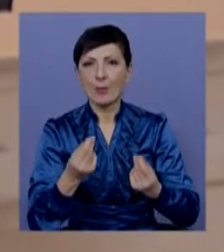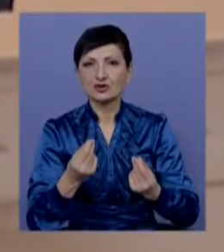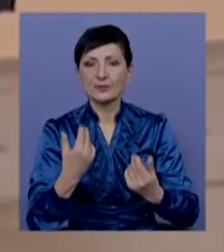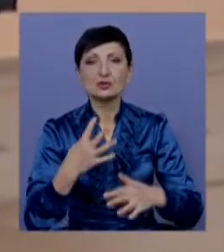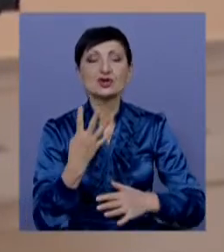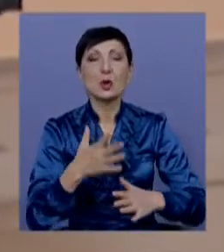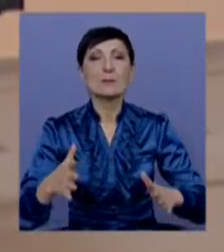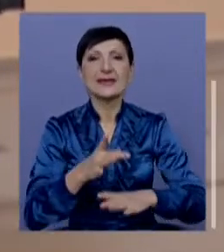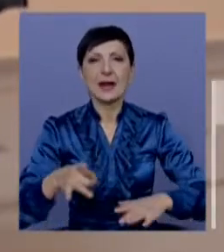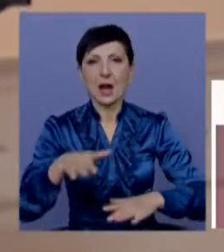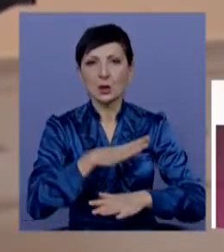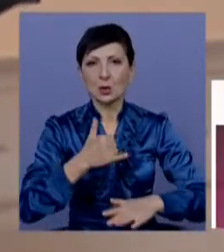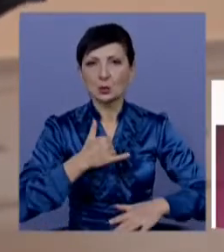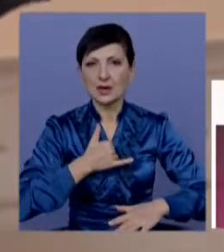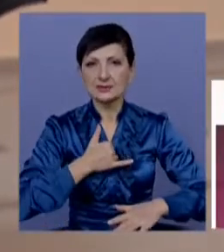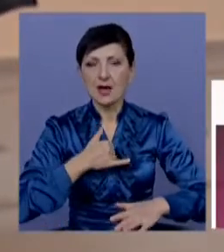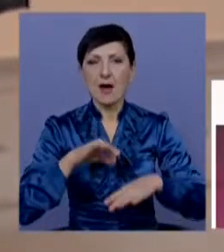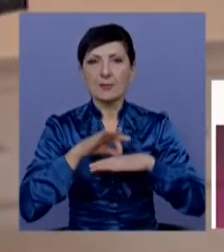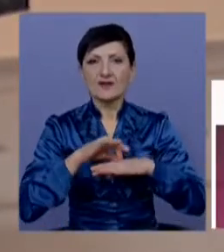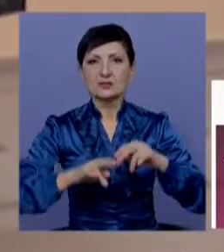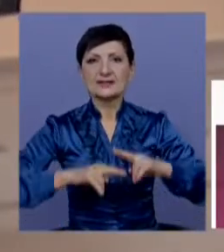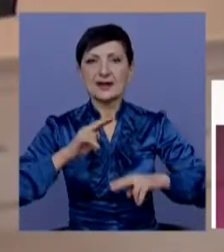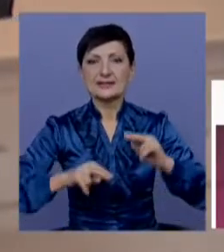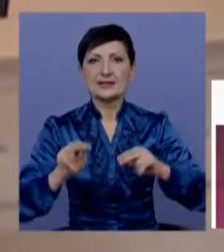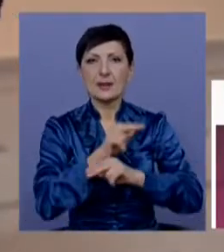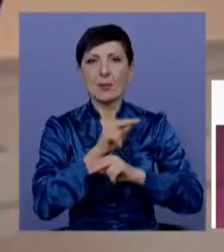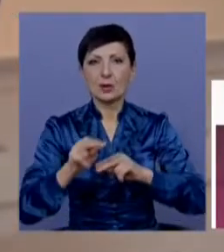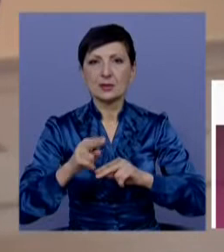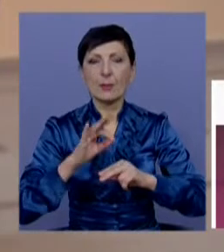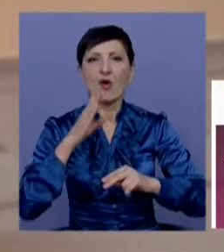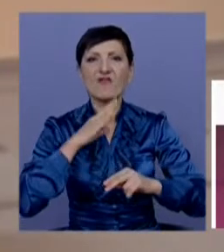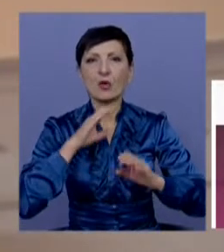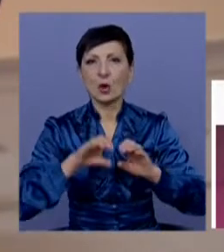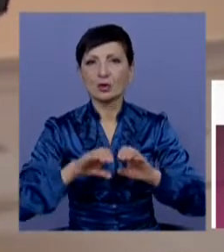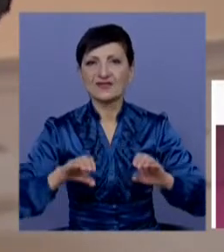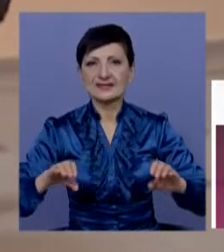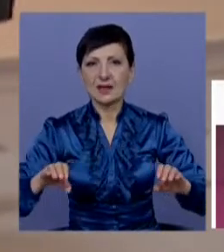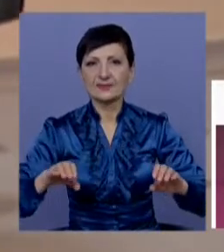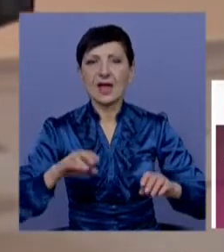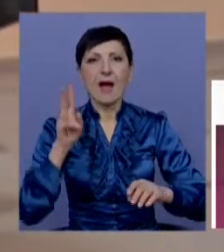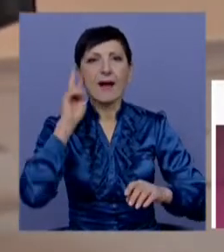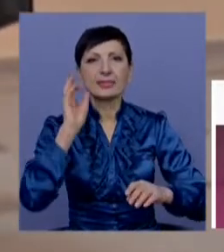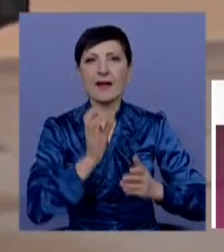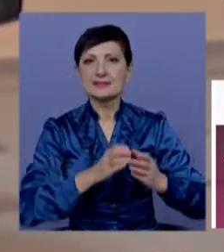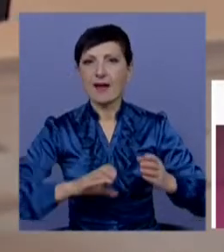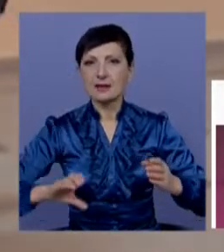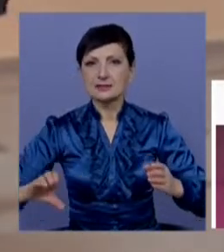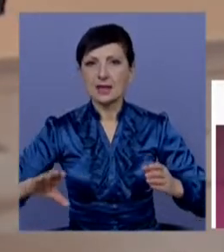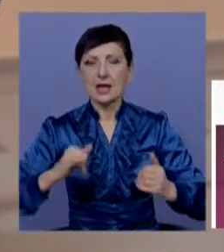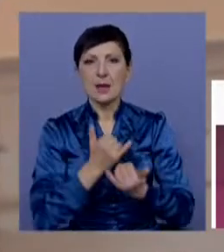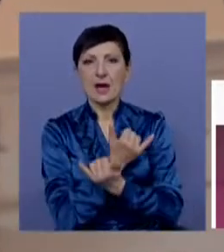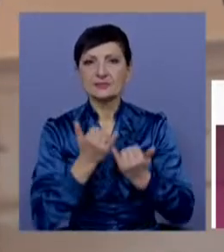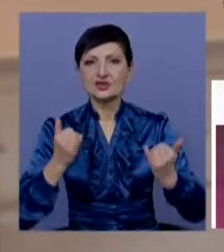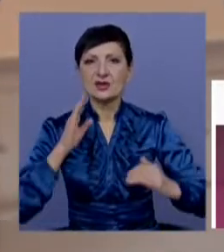4 микрорайонах у нас проводятся строительно-монтажные работы по водоотведению, по канализации и по